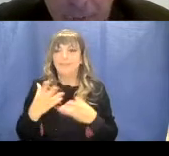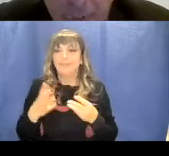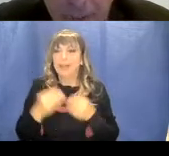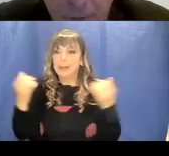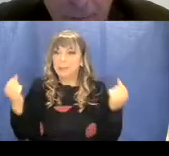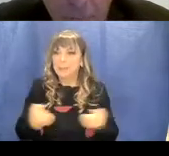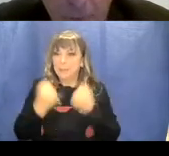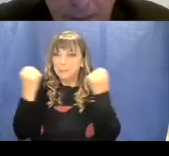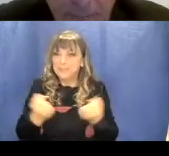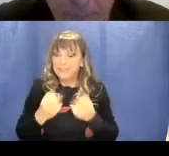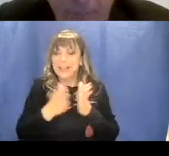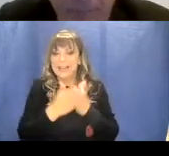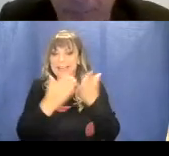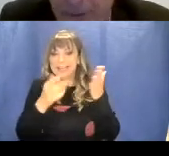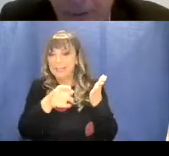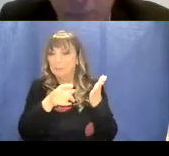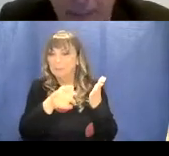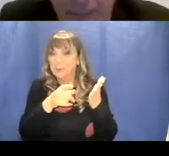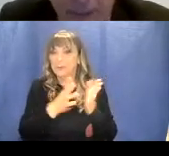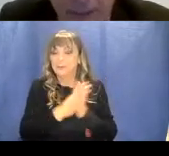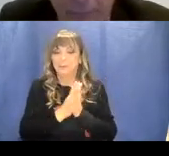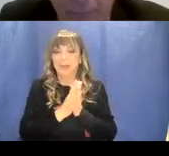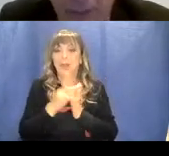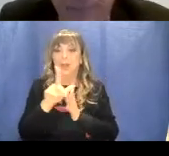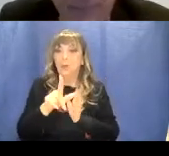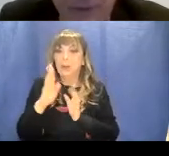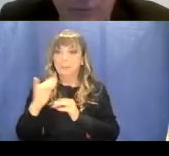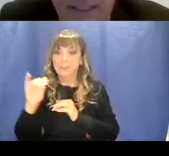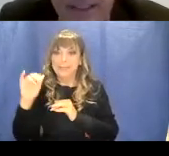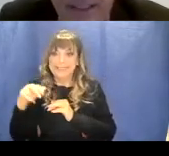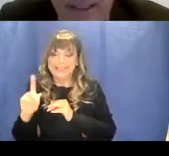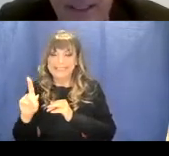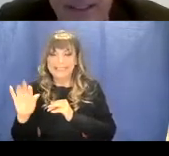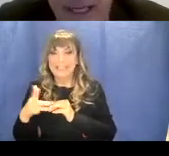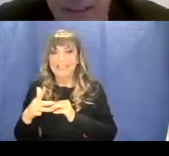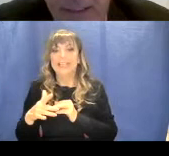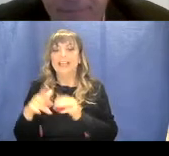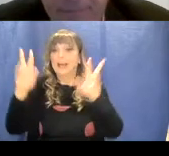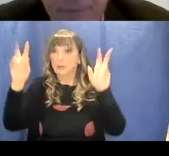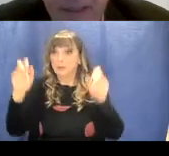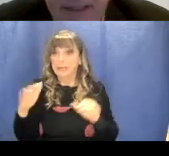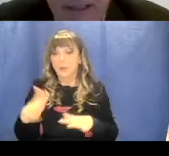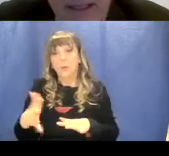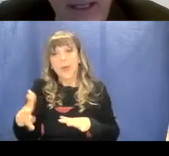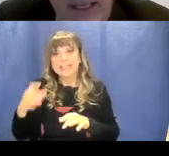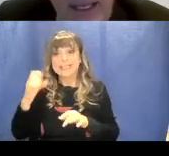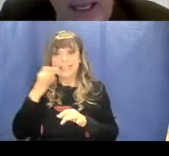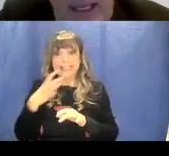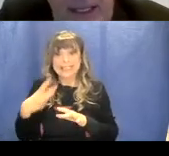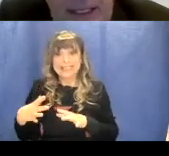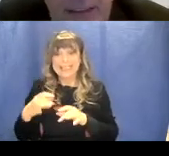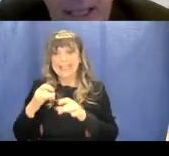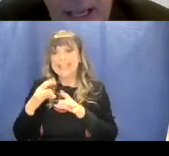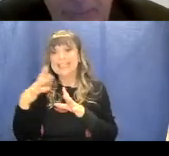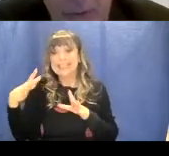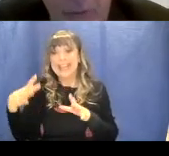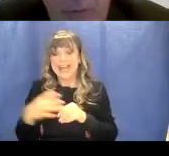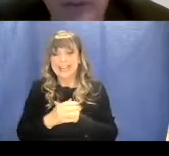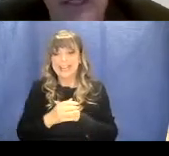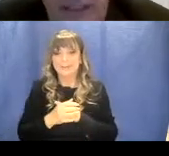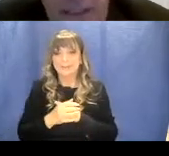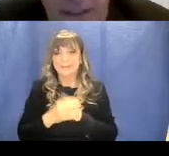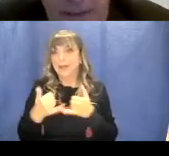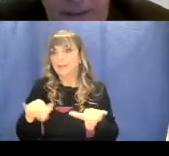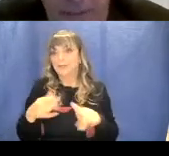questo libro divulgativo di luca bindi sui quasi cristalli e termino